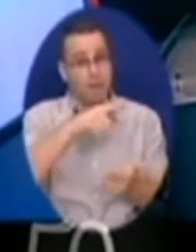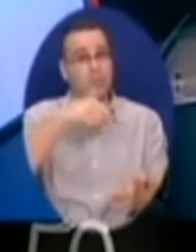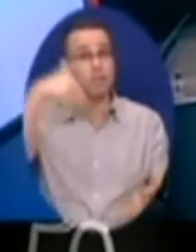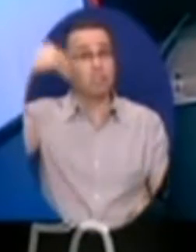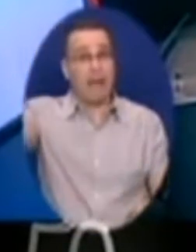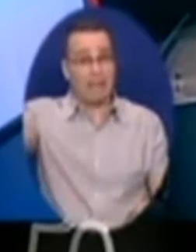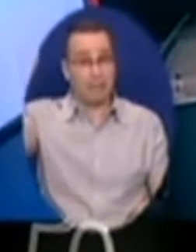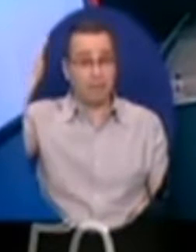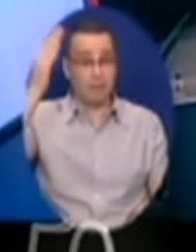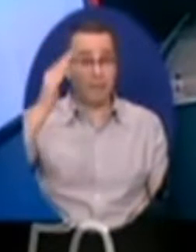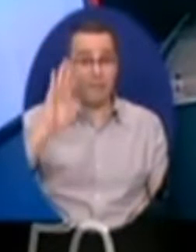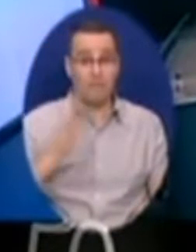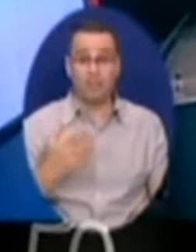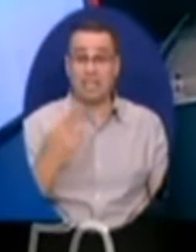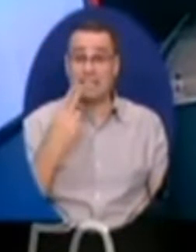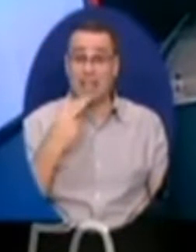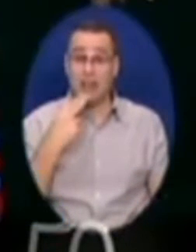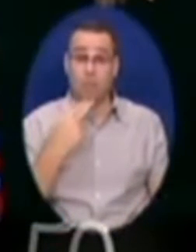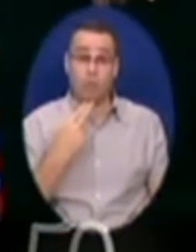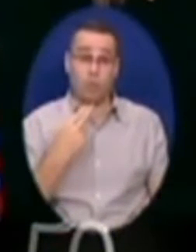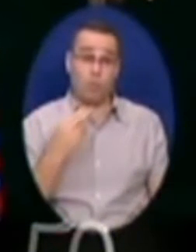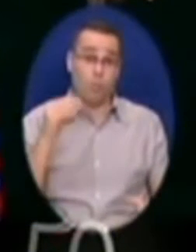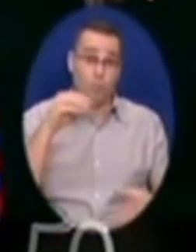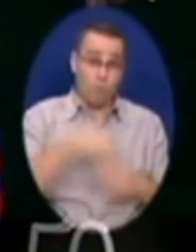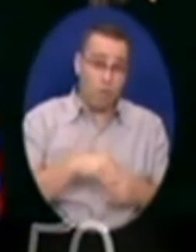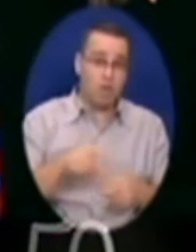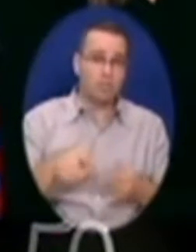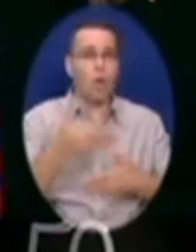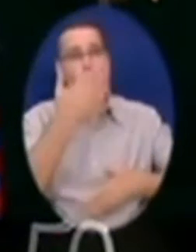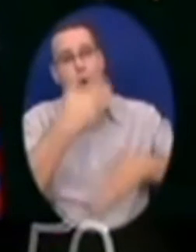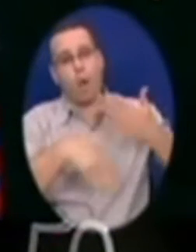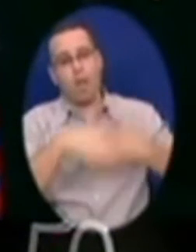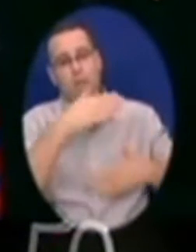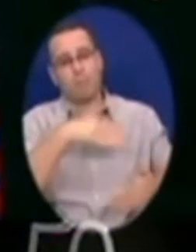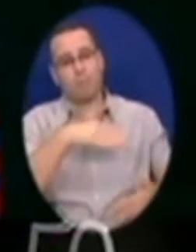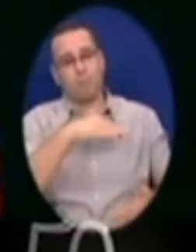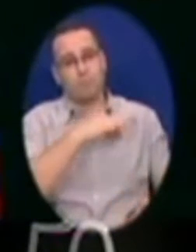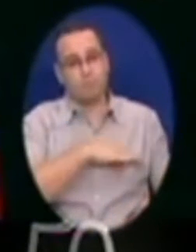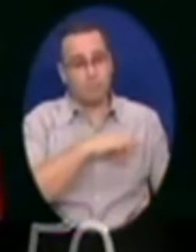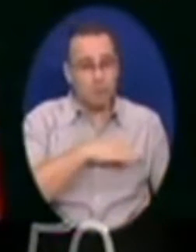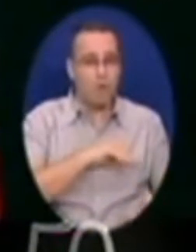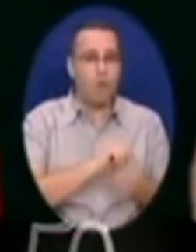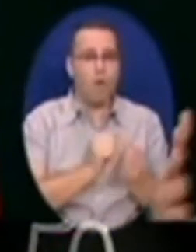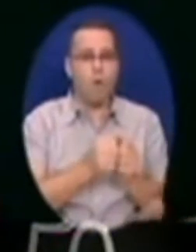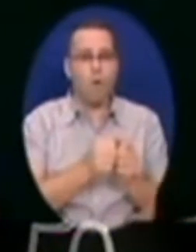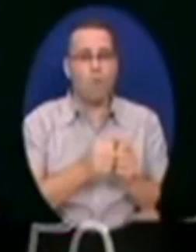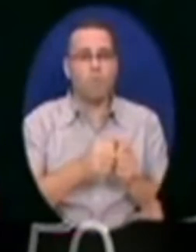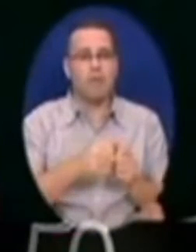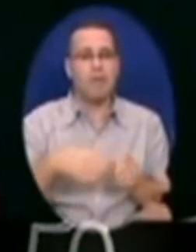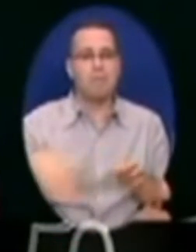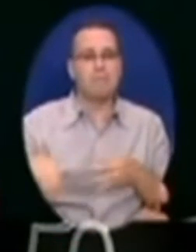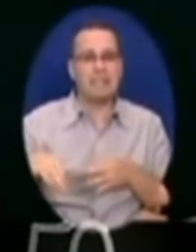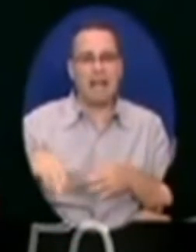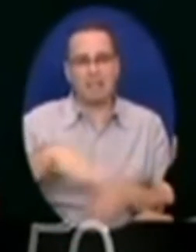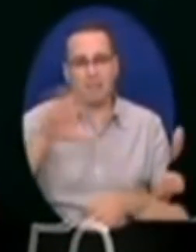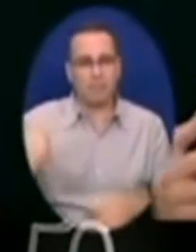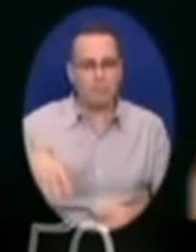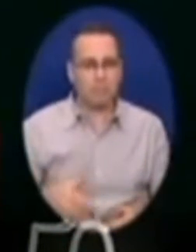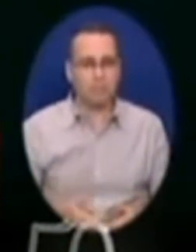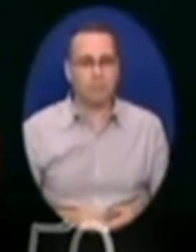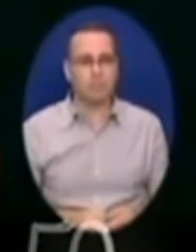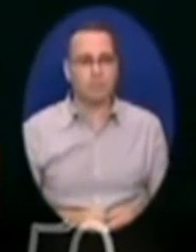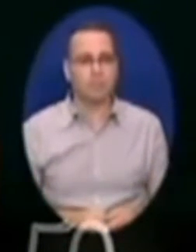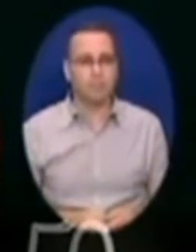עובדים ישראלים יהודים, אז מדובר או בעולים מחבר העמים, או במזרחים. סליחה שאני אומרת את זה בצורה כל כך